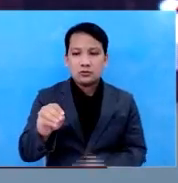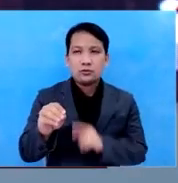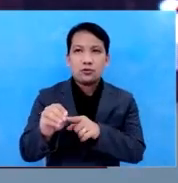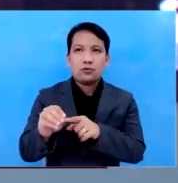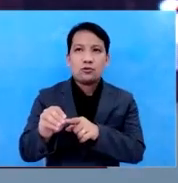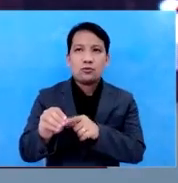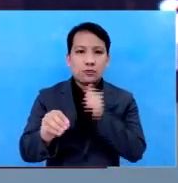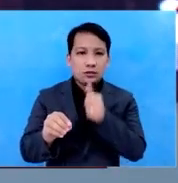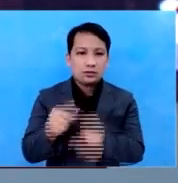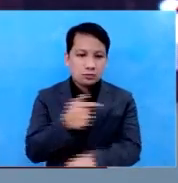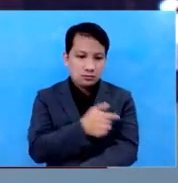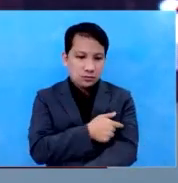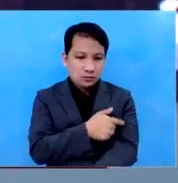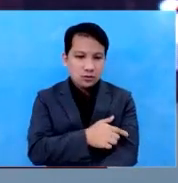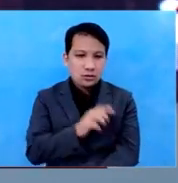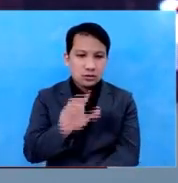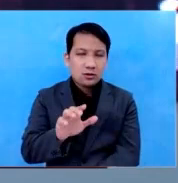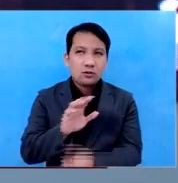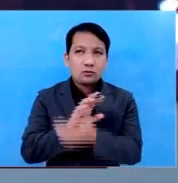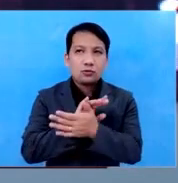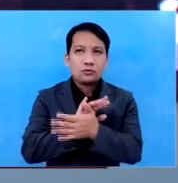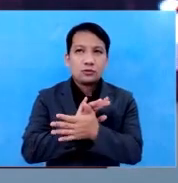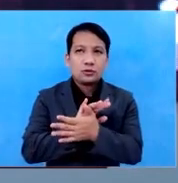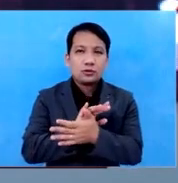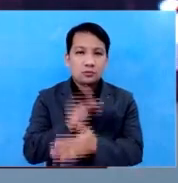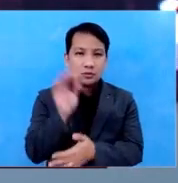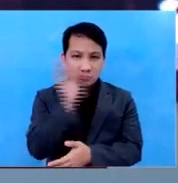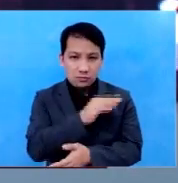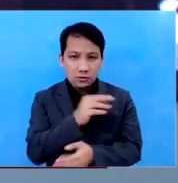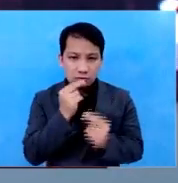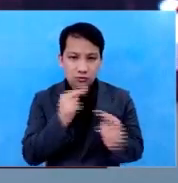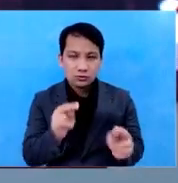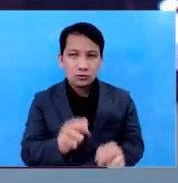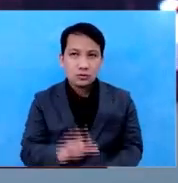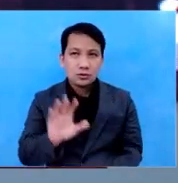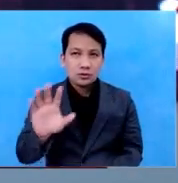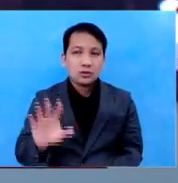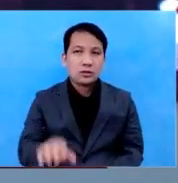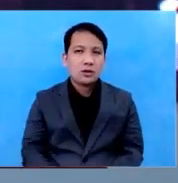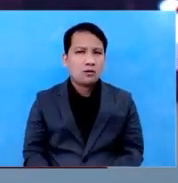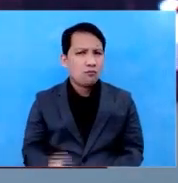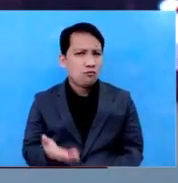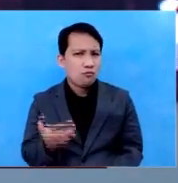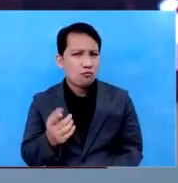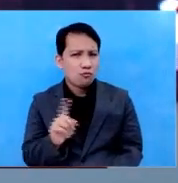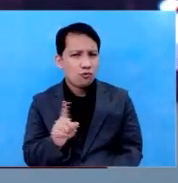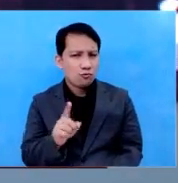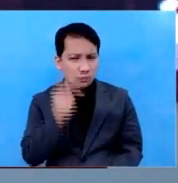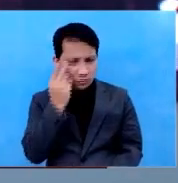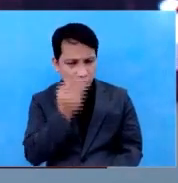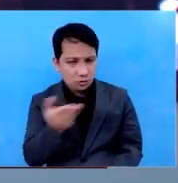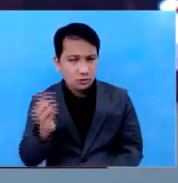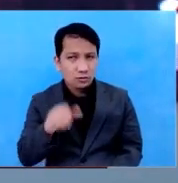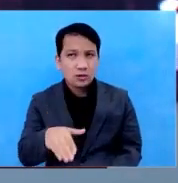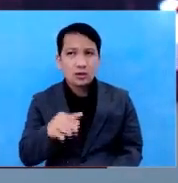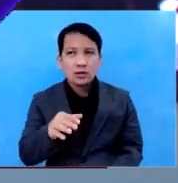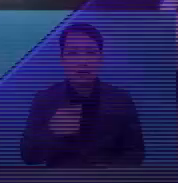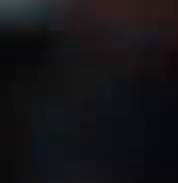bakunado kontra COVID-19. Pero fake news po yan, mga kapatid. Ano nga bang nangyari dyan? Alamin natin dito sa Fact